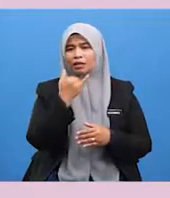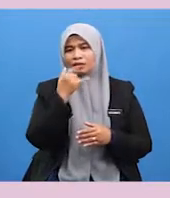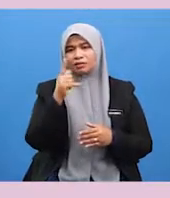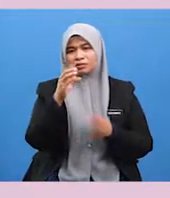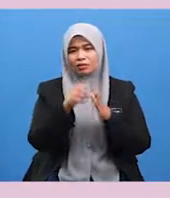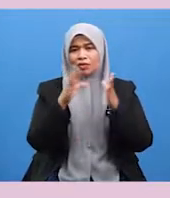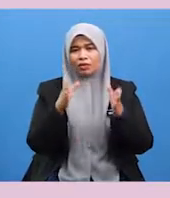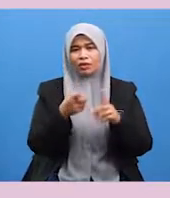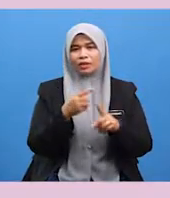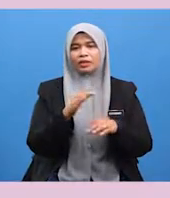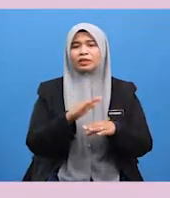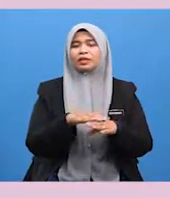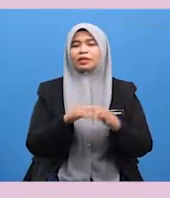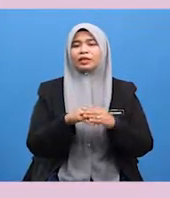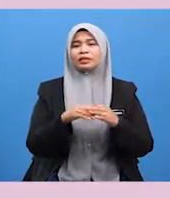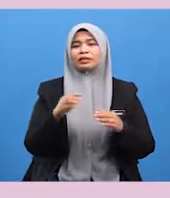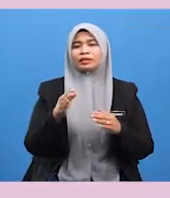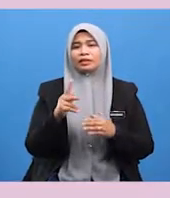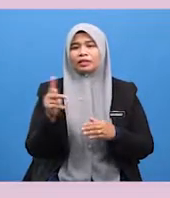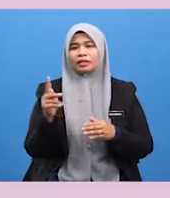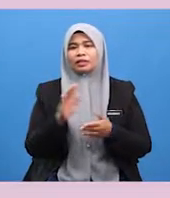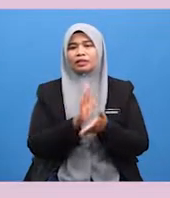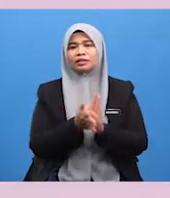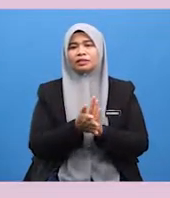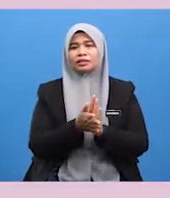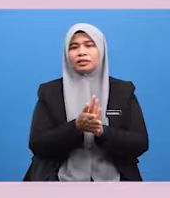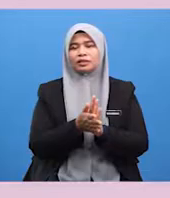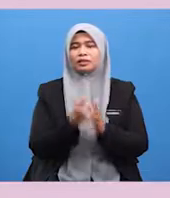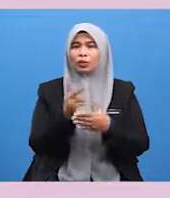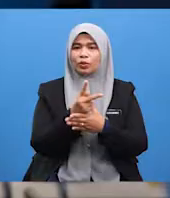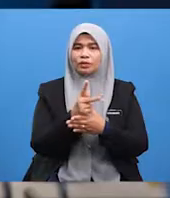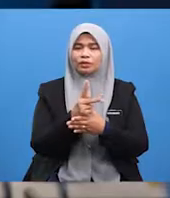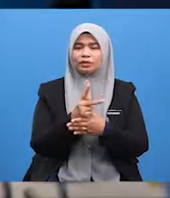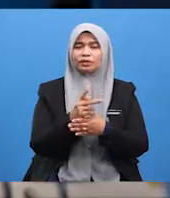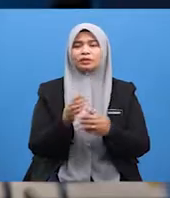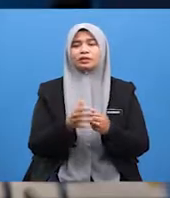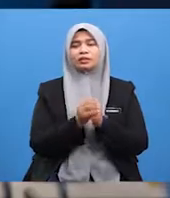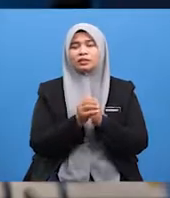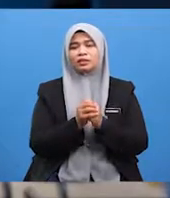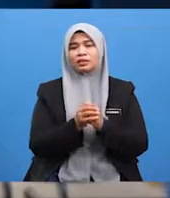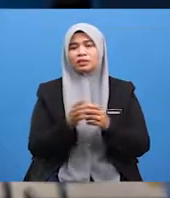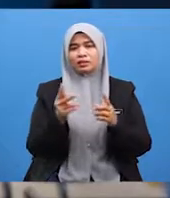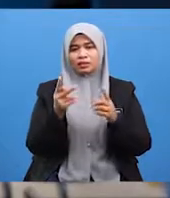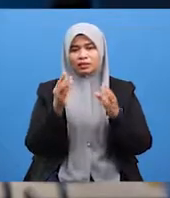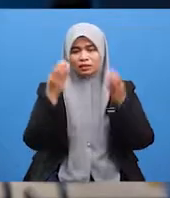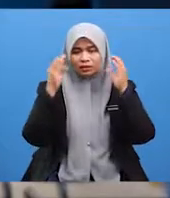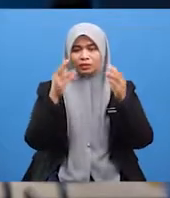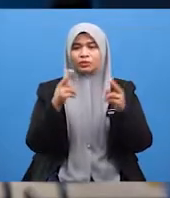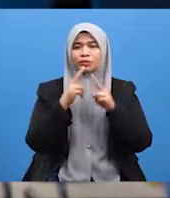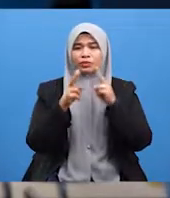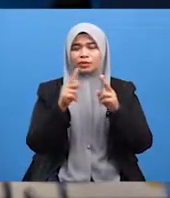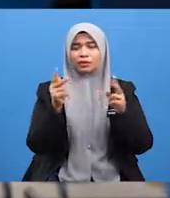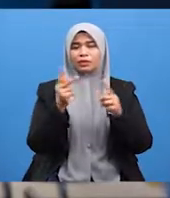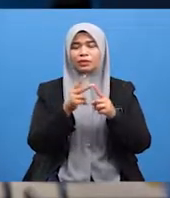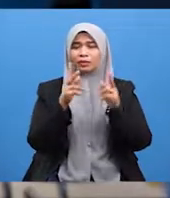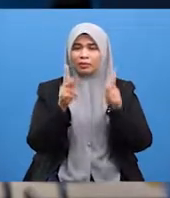dan mengambilnya menjadi kongsi. syabas sekali lagi cikgu ucapkan